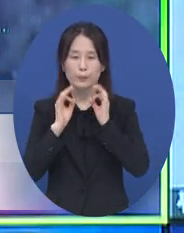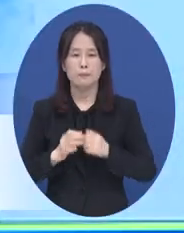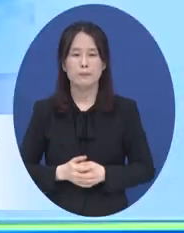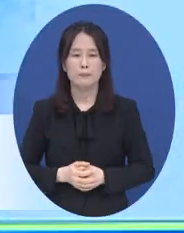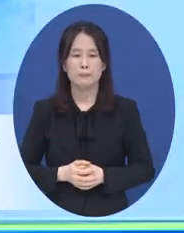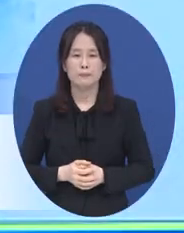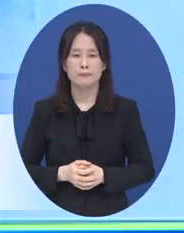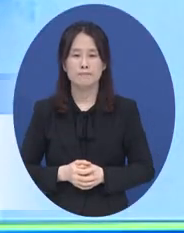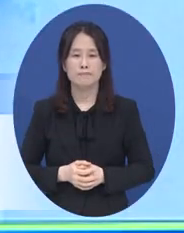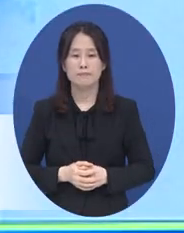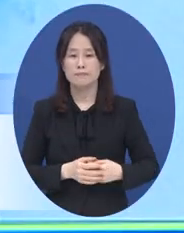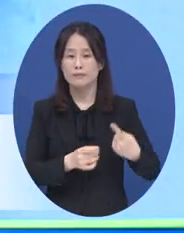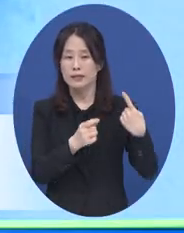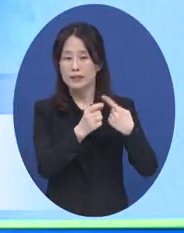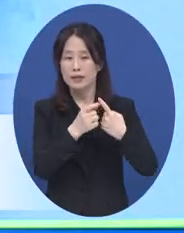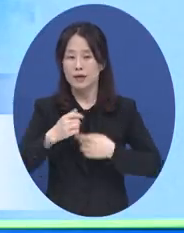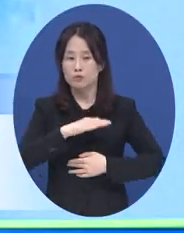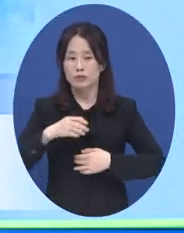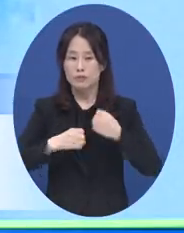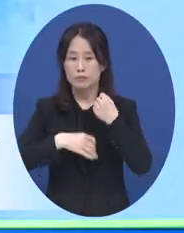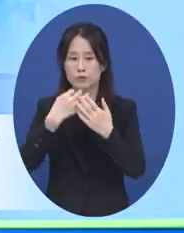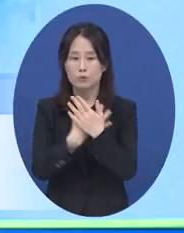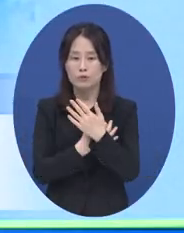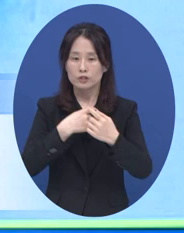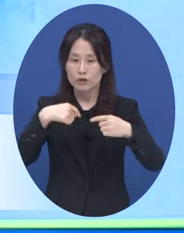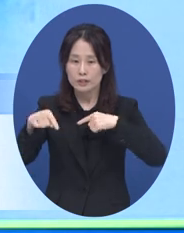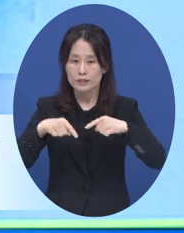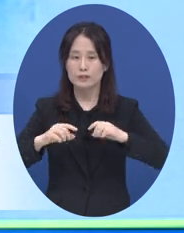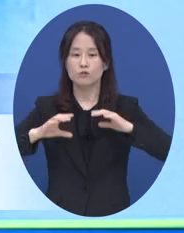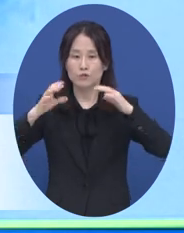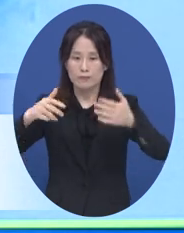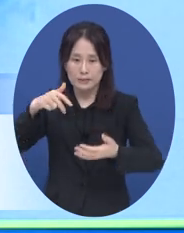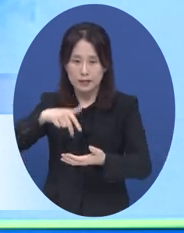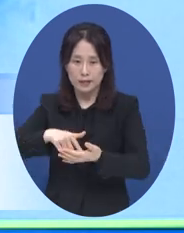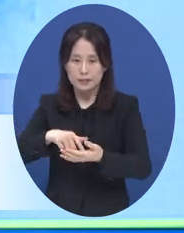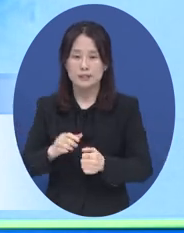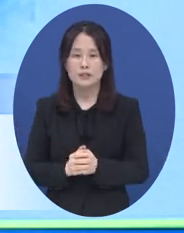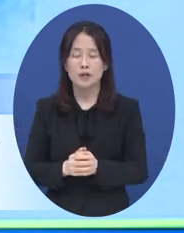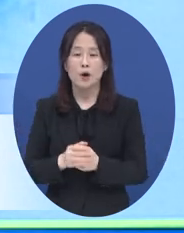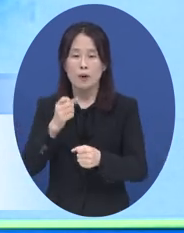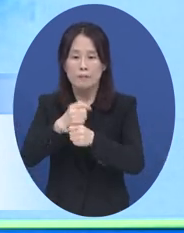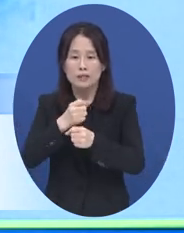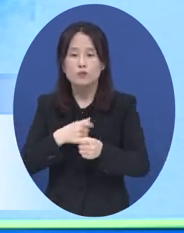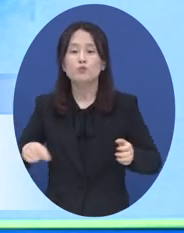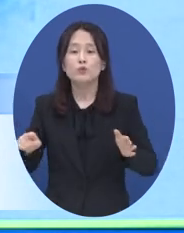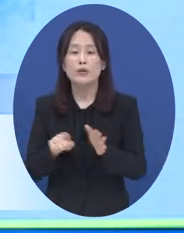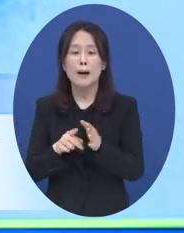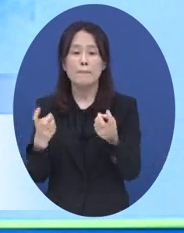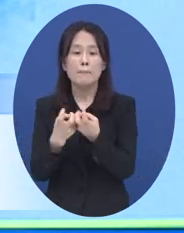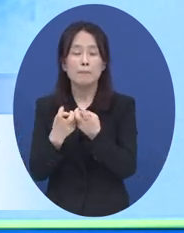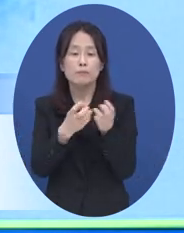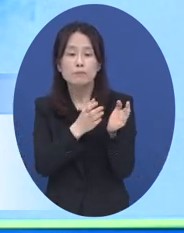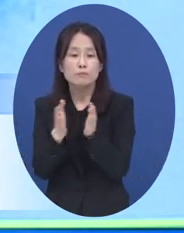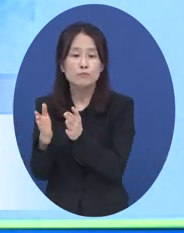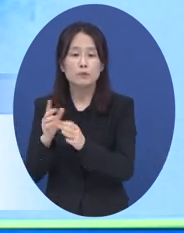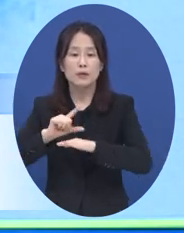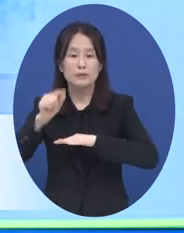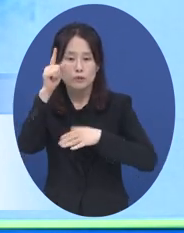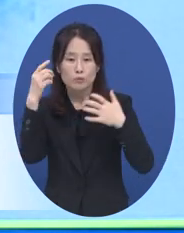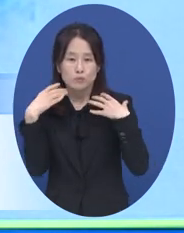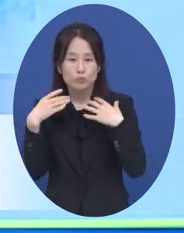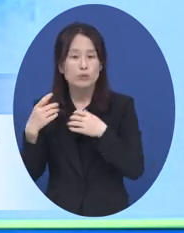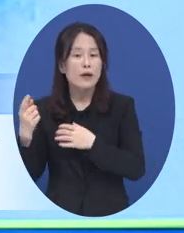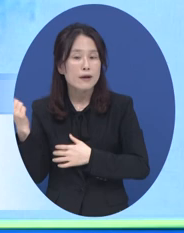노력한다. 하나, 우리는 기본소득 정책을 국가 차원에서 현실화할 수 있는 방안을 마련하고